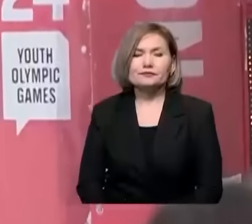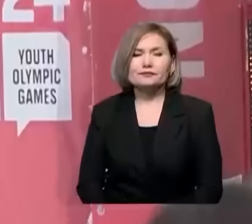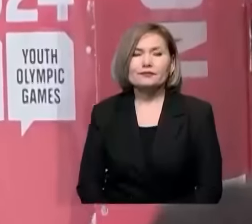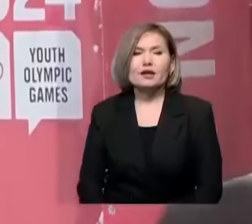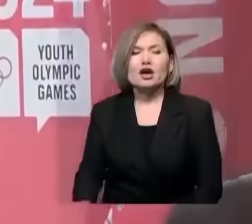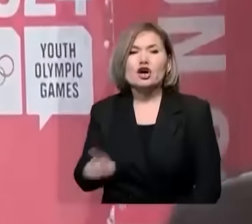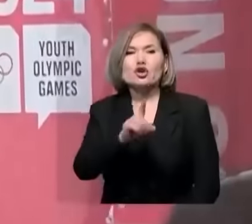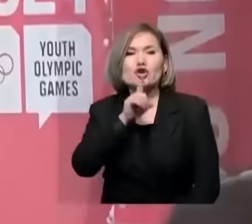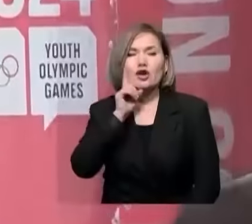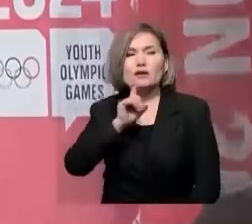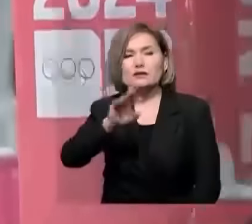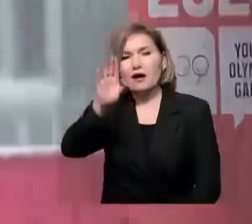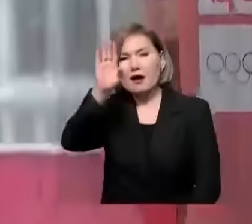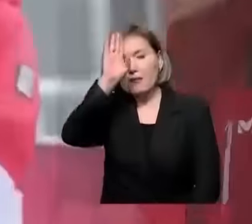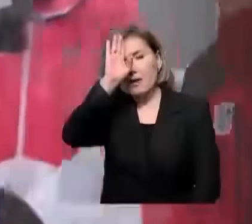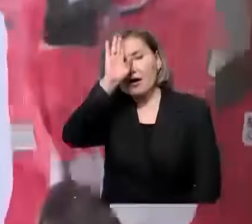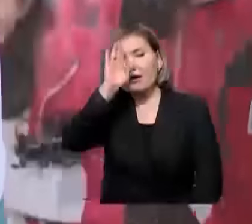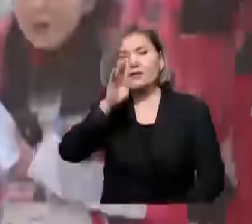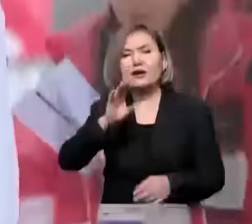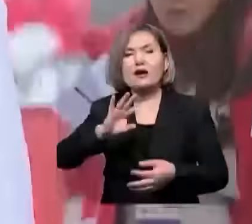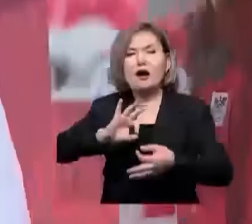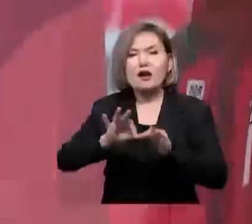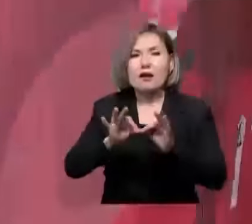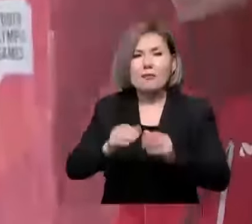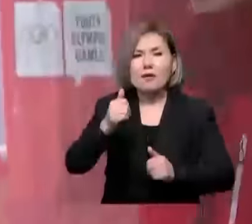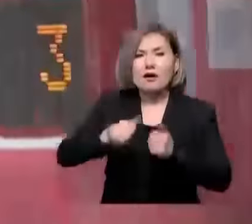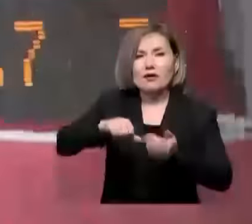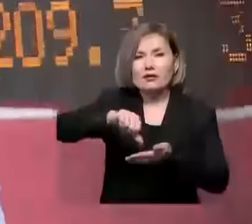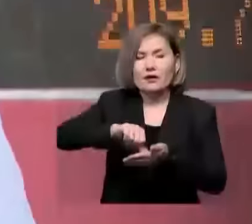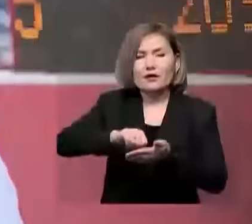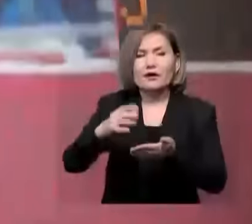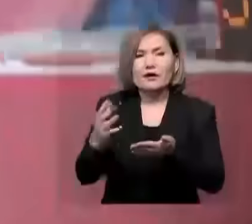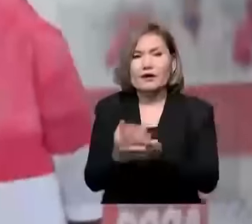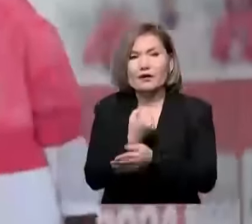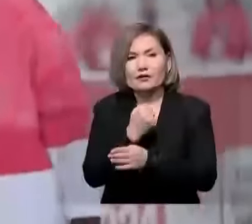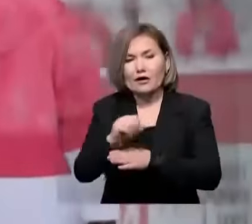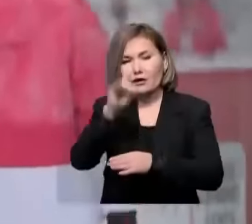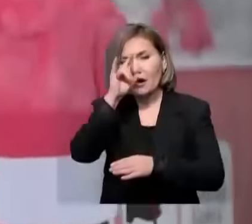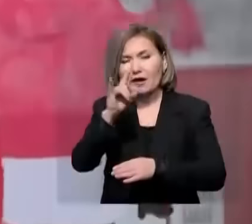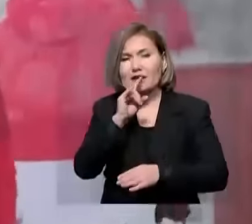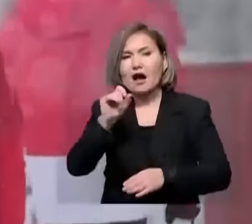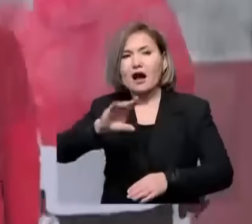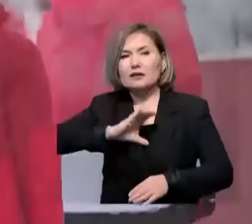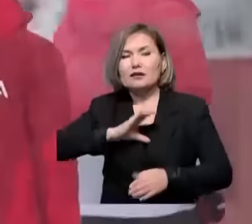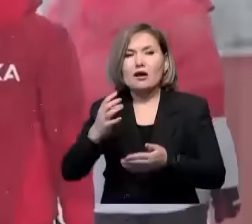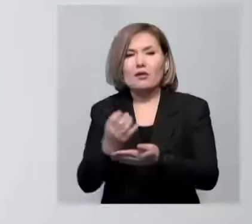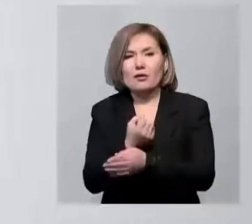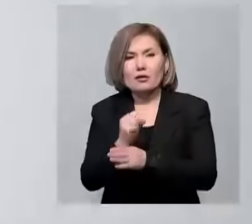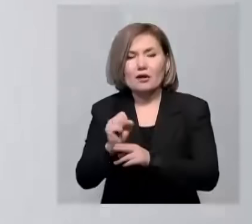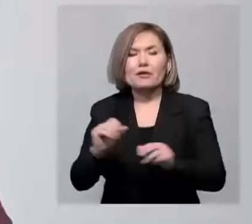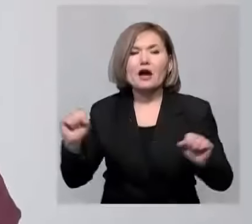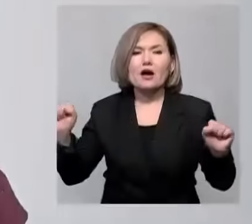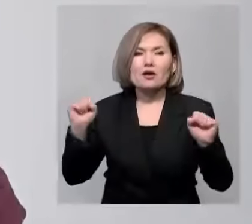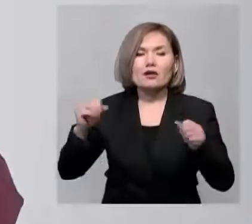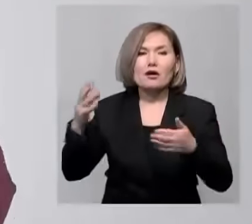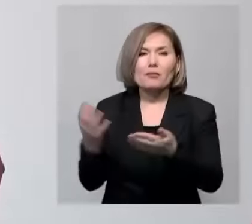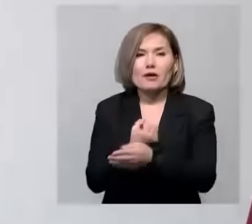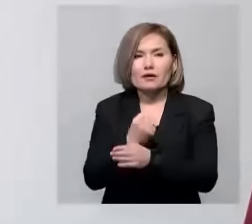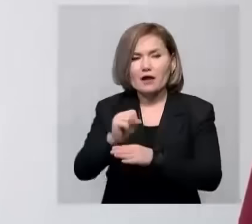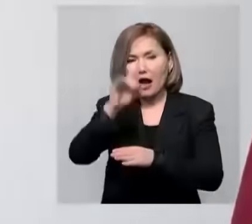Жас өспірімдер арасындағы олимпиадада алғаш рет қазақстандық үздік атанды. Илия Мизерінықты жеңісімен құттықтаған